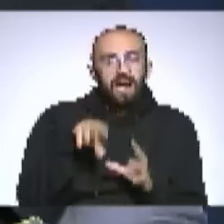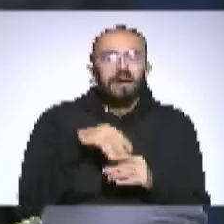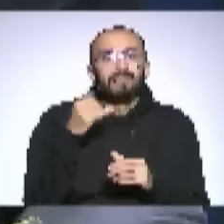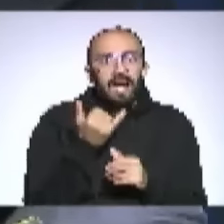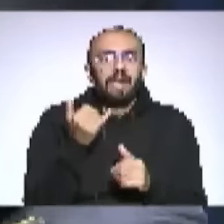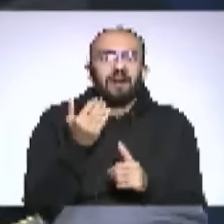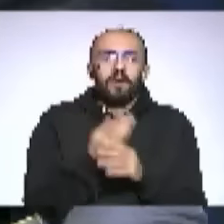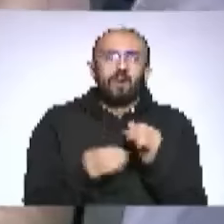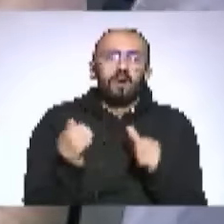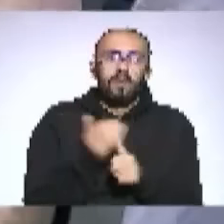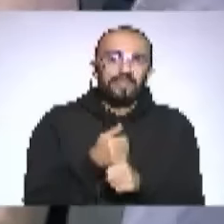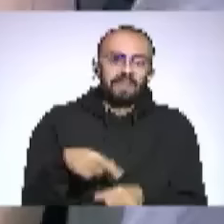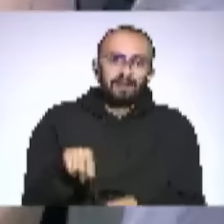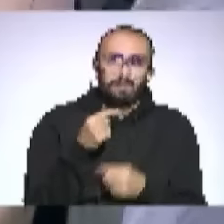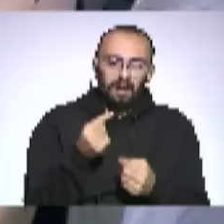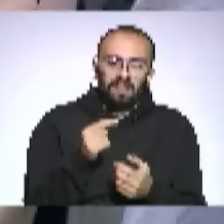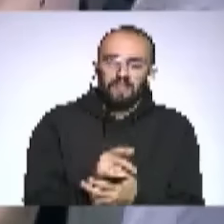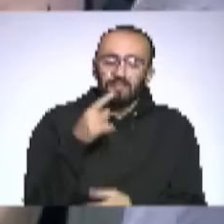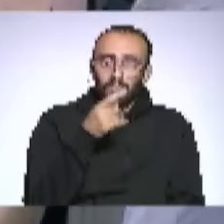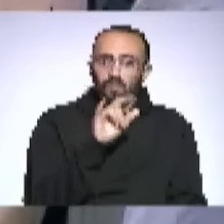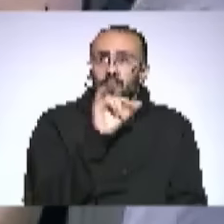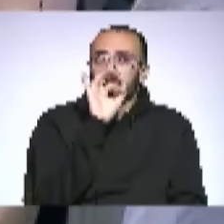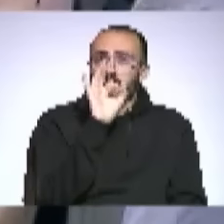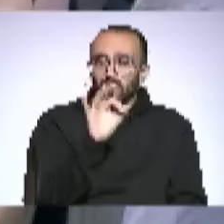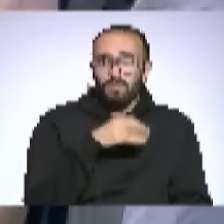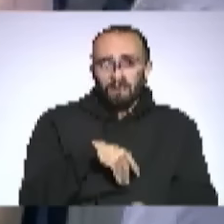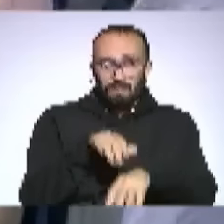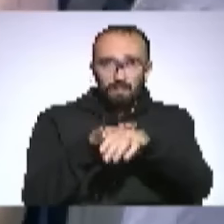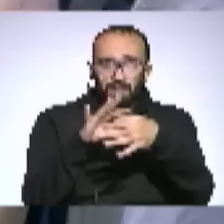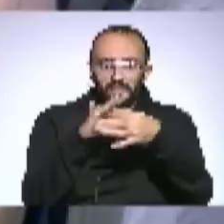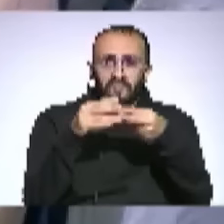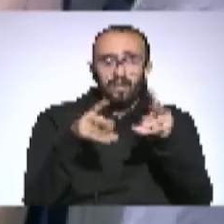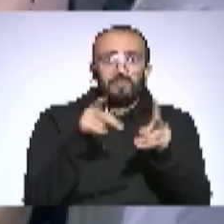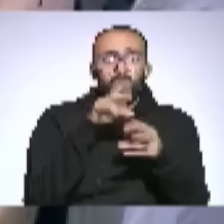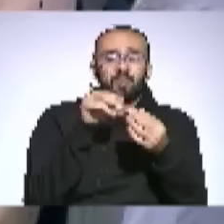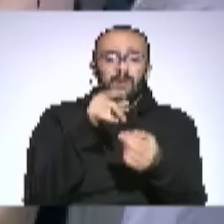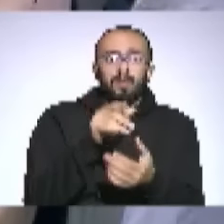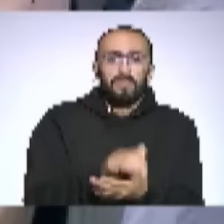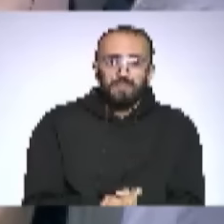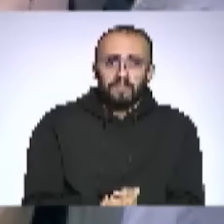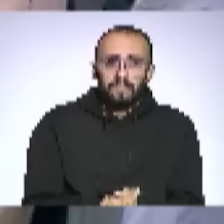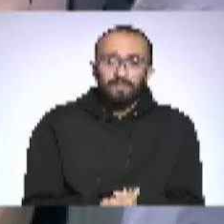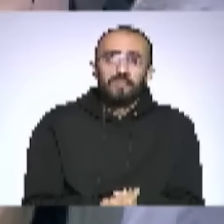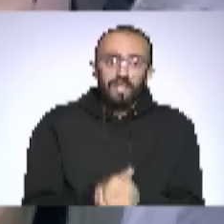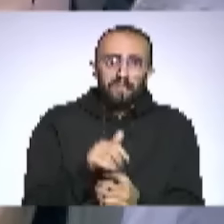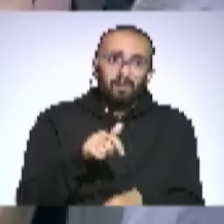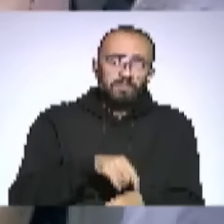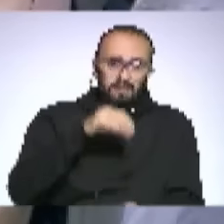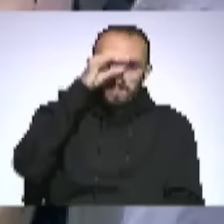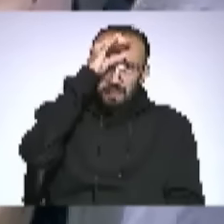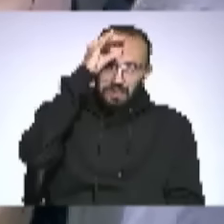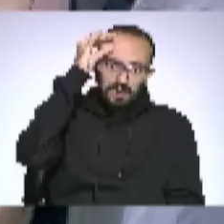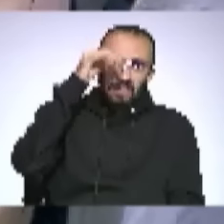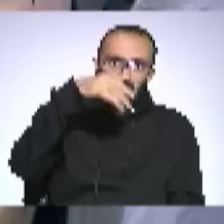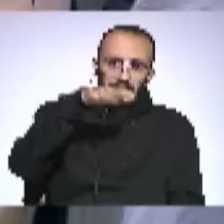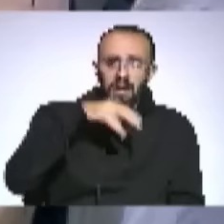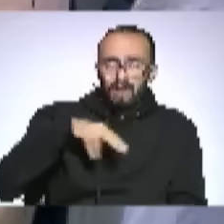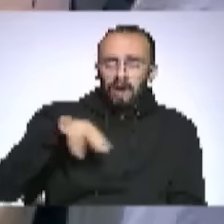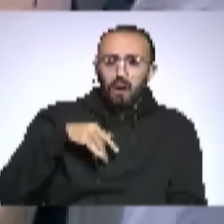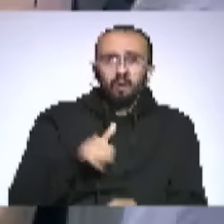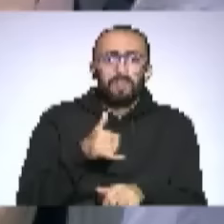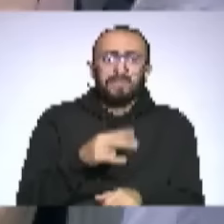لو سمحتوا دي نقطه مهمه قوي وكنت عايزه افتحها مع نيافتك احيانا في الاتفاقات اللي هو مثلا احنا هنتخطب سنتين او